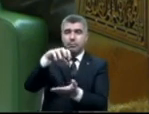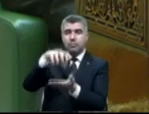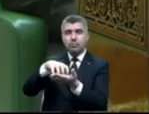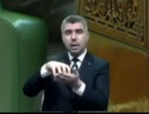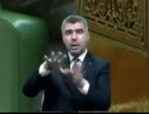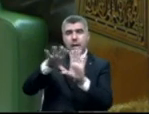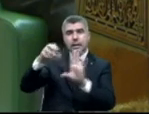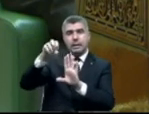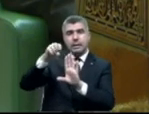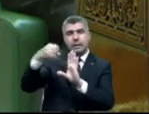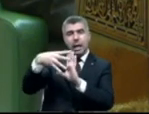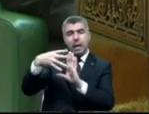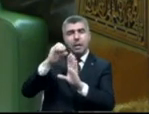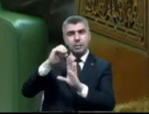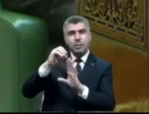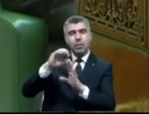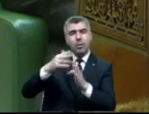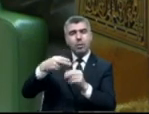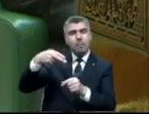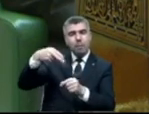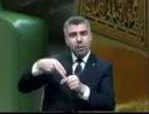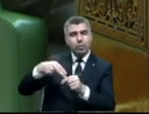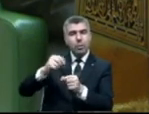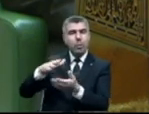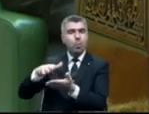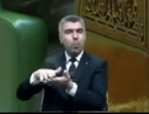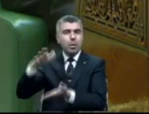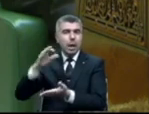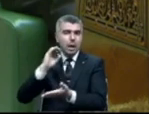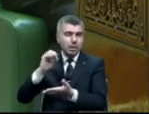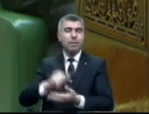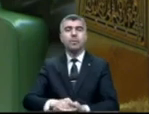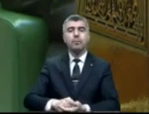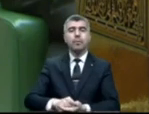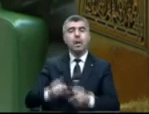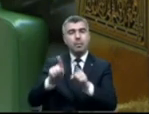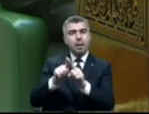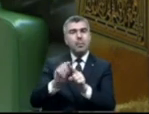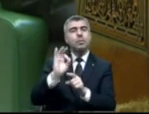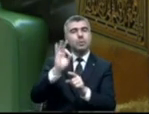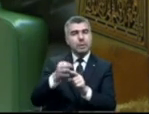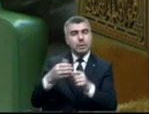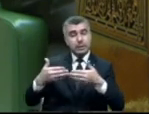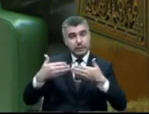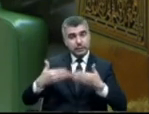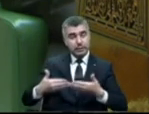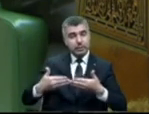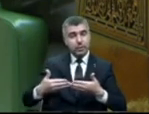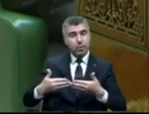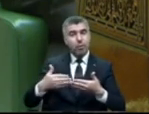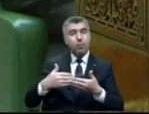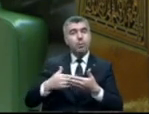الأخرى التي تعمل بالوقود الأحفوري كالغاز والنفط، كما أن تكلفة تشغيل المفاعلات النووية ملائمة في المدى المتوسط